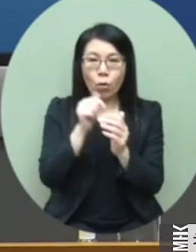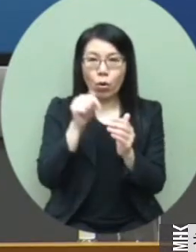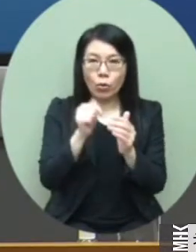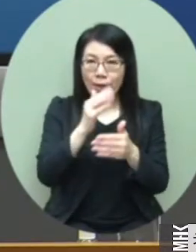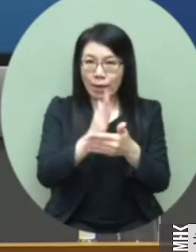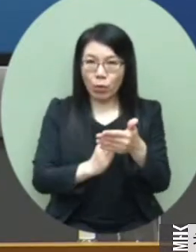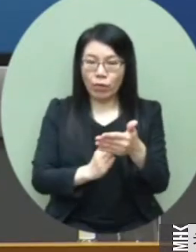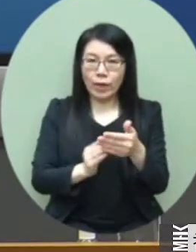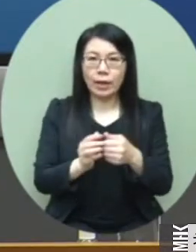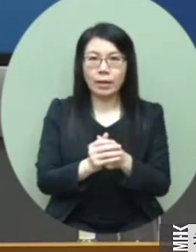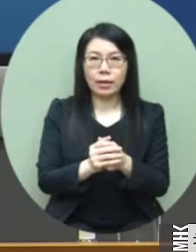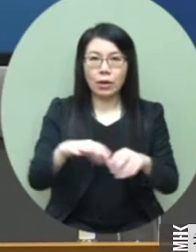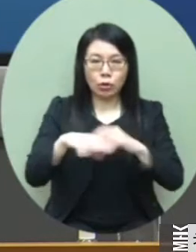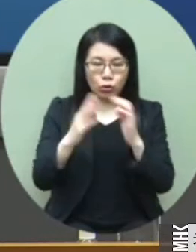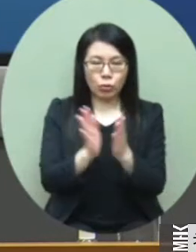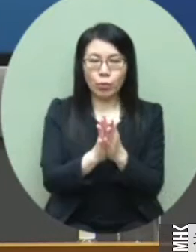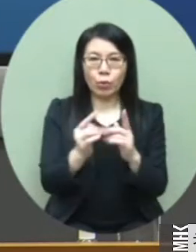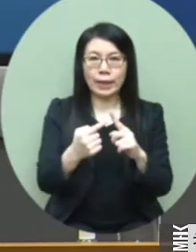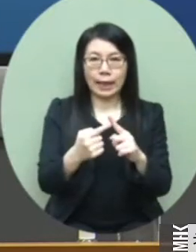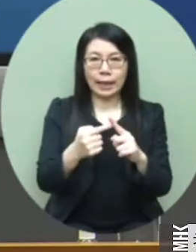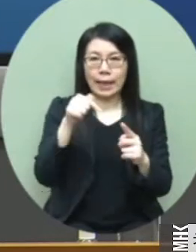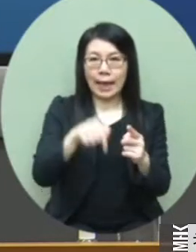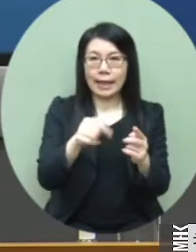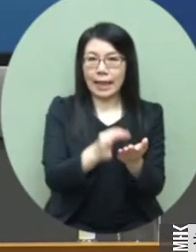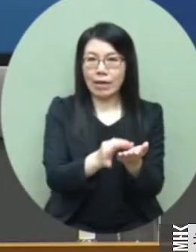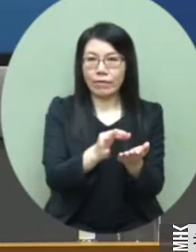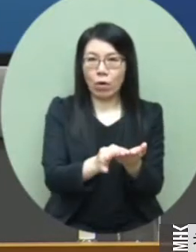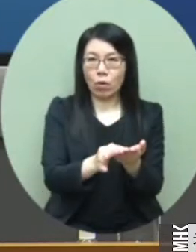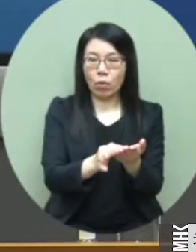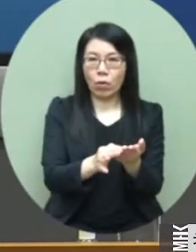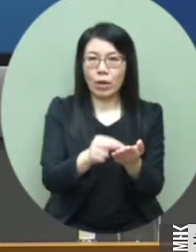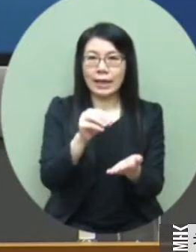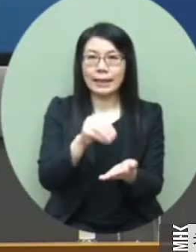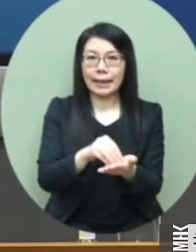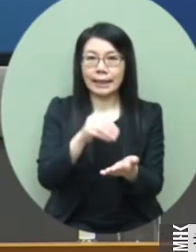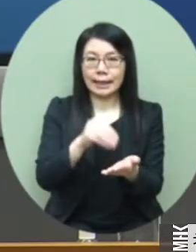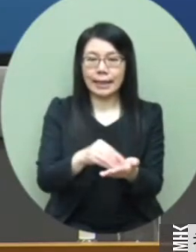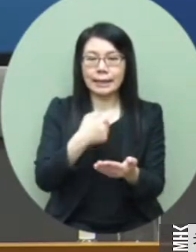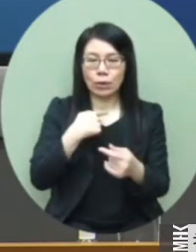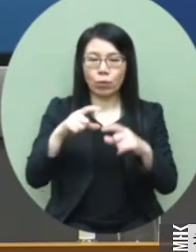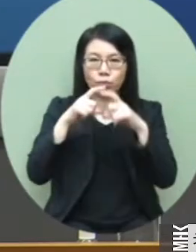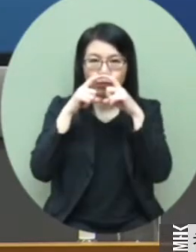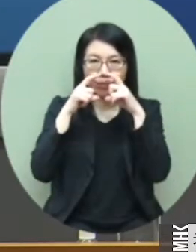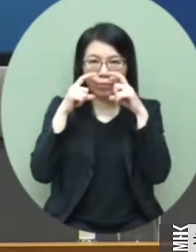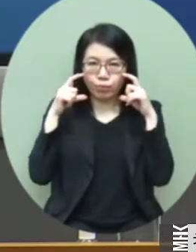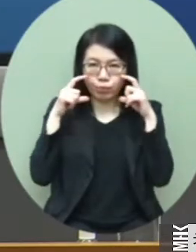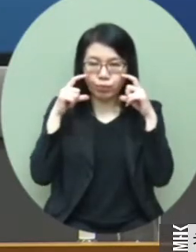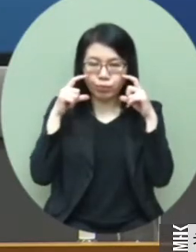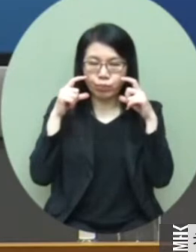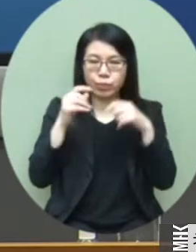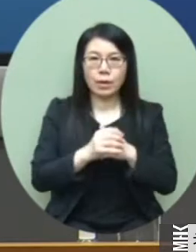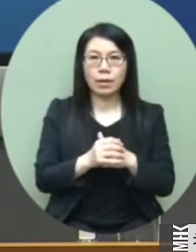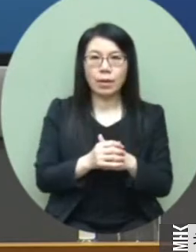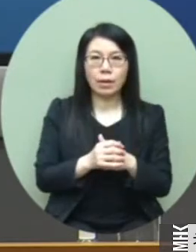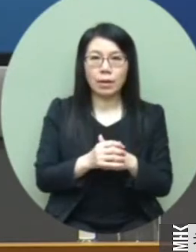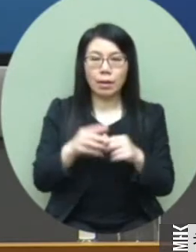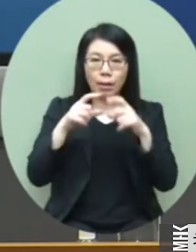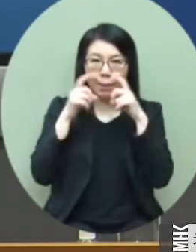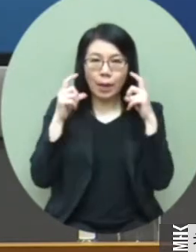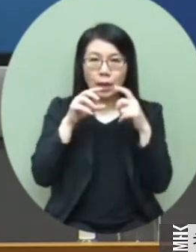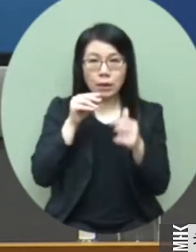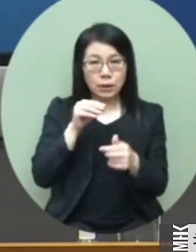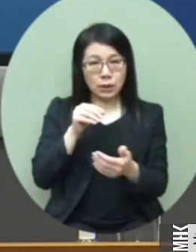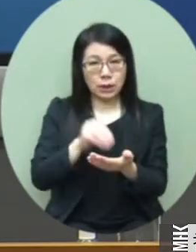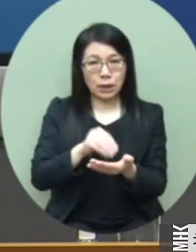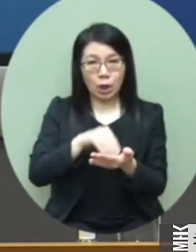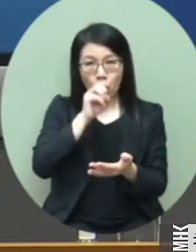分等等咧，所有人喺呢啲處所入邊咧都必須咧係要佩戴口罩。咁講到佩戴口罩咧，我特別一提